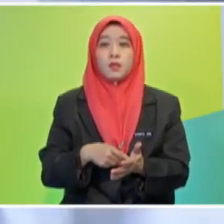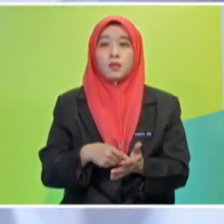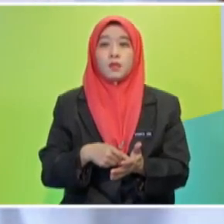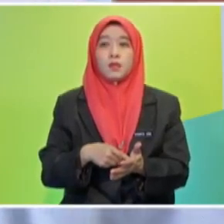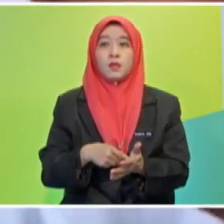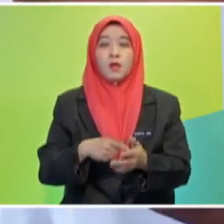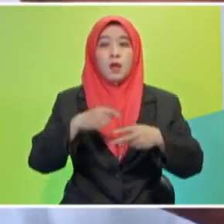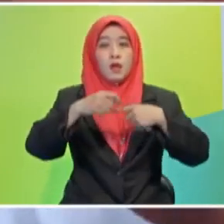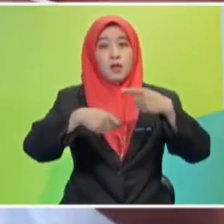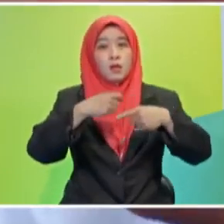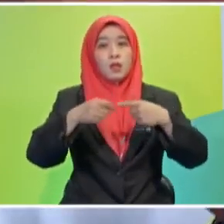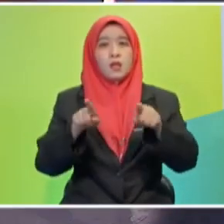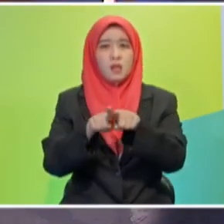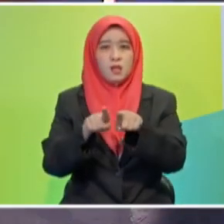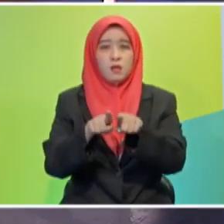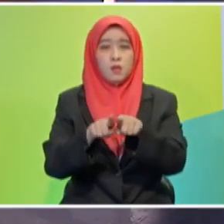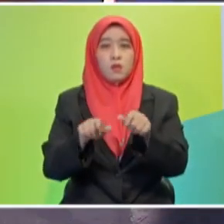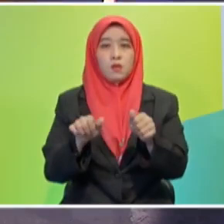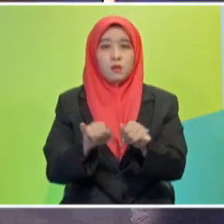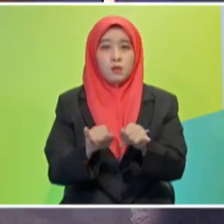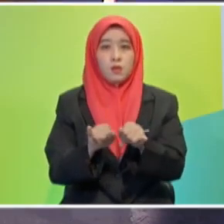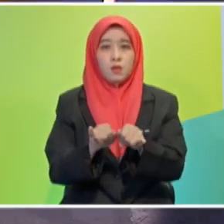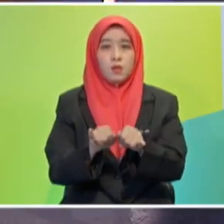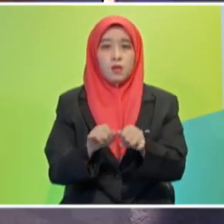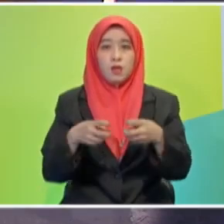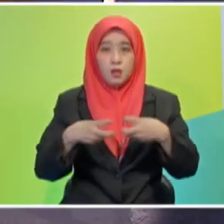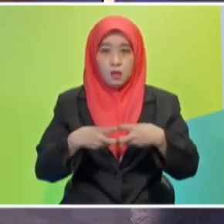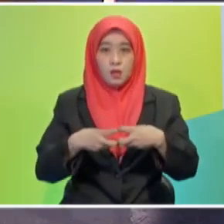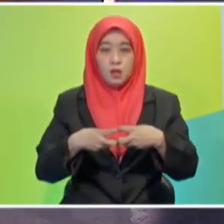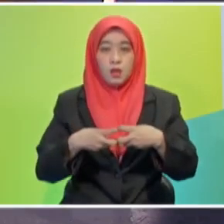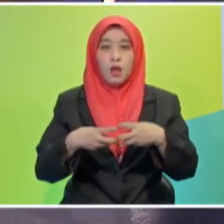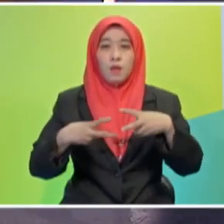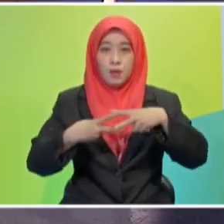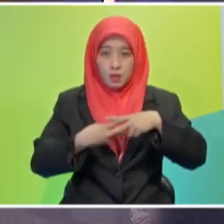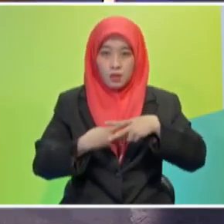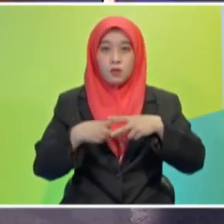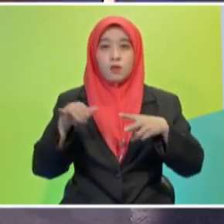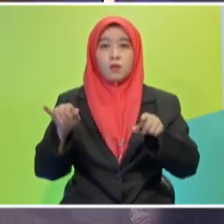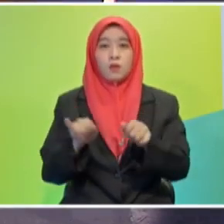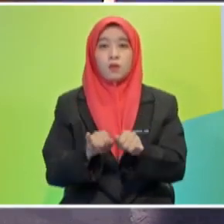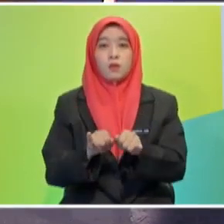Takal ni pun sama juga. Dia bukan elektrik. Jadi dia mechanical cikgu. Okey, jadi takal pun kita